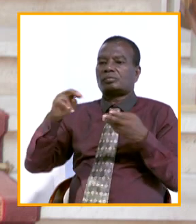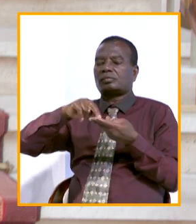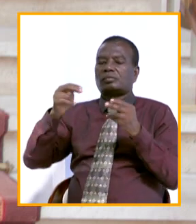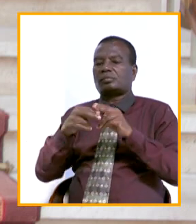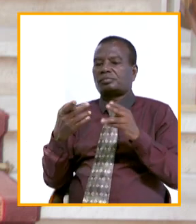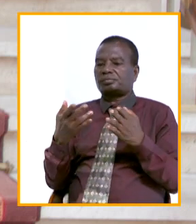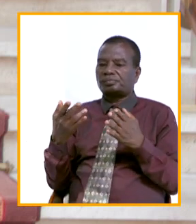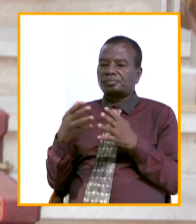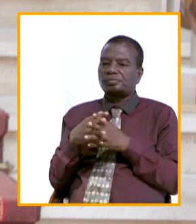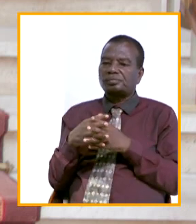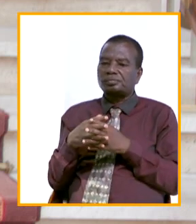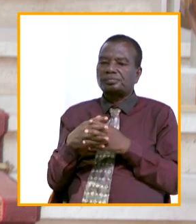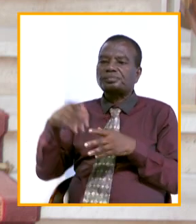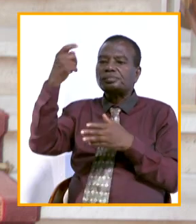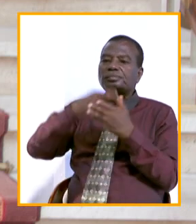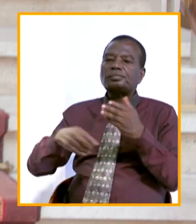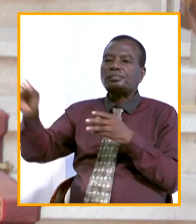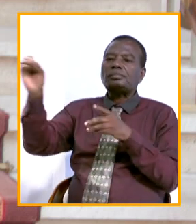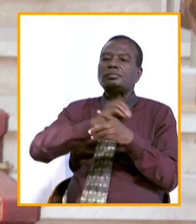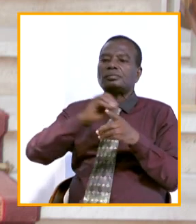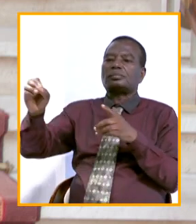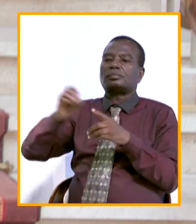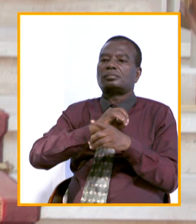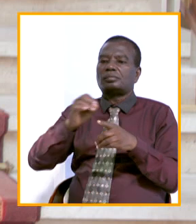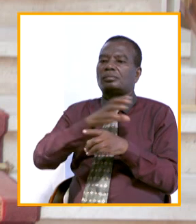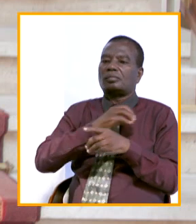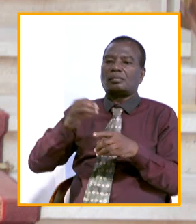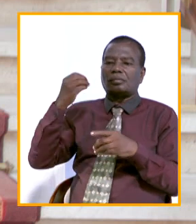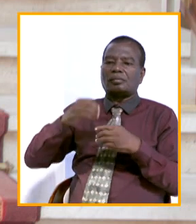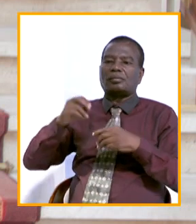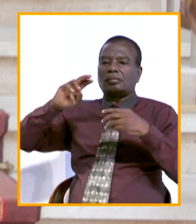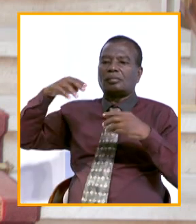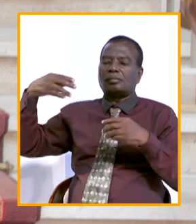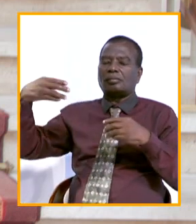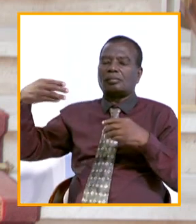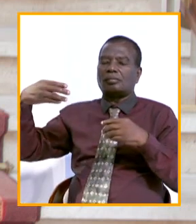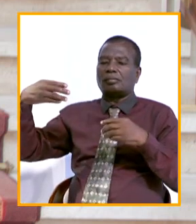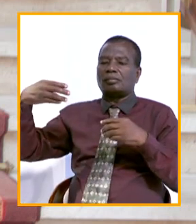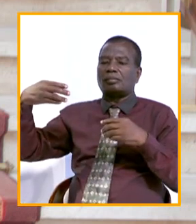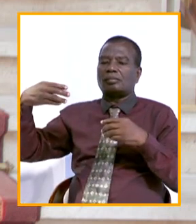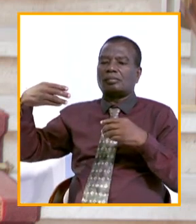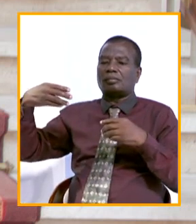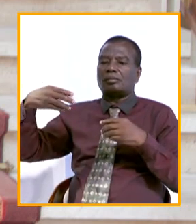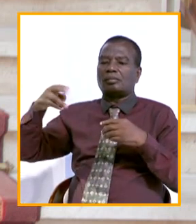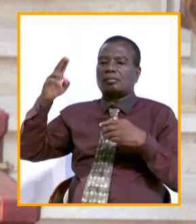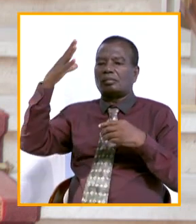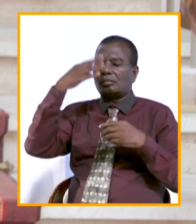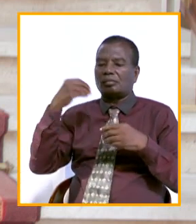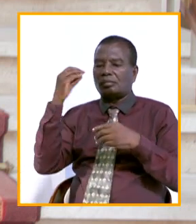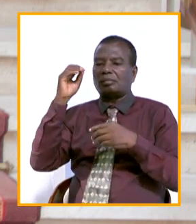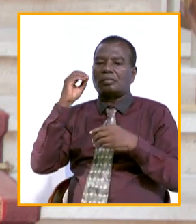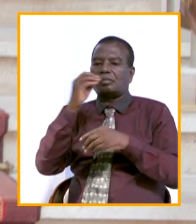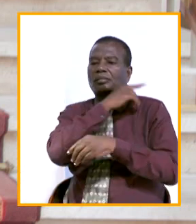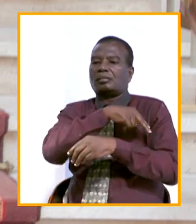5%. Le taux d'occupation des lits dédiés à l'hospitalisation est passé de 30% en